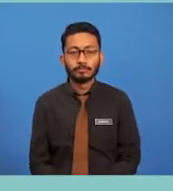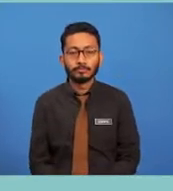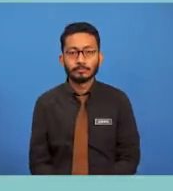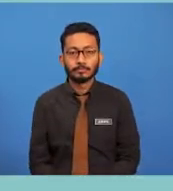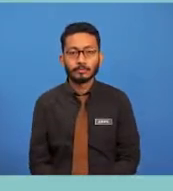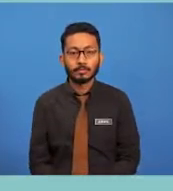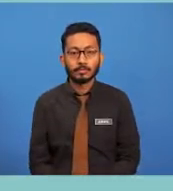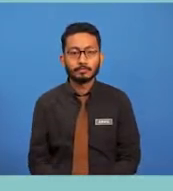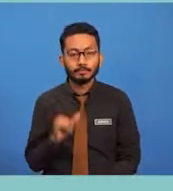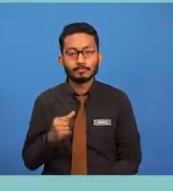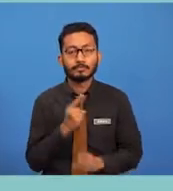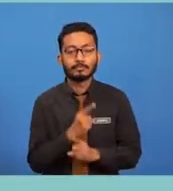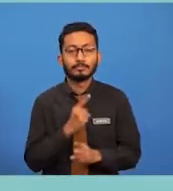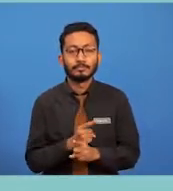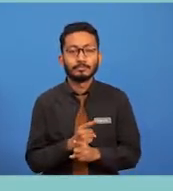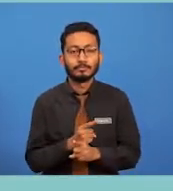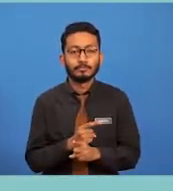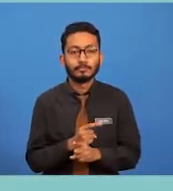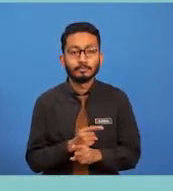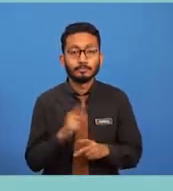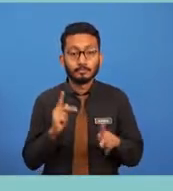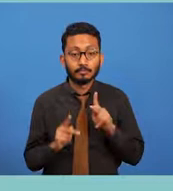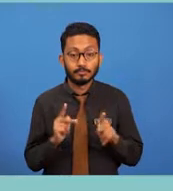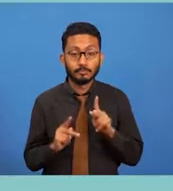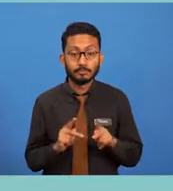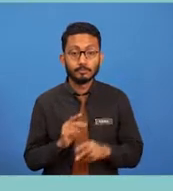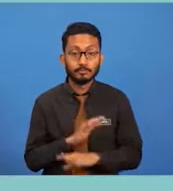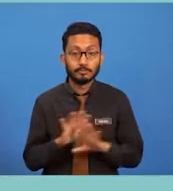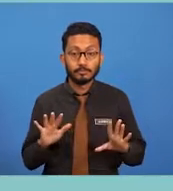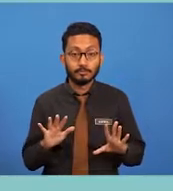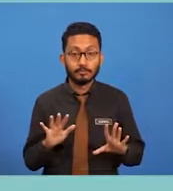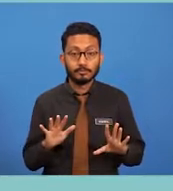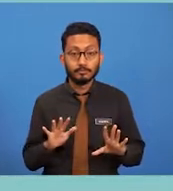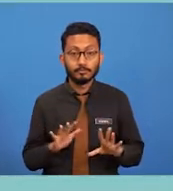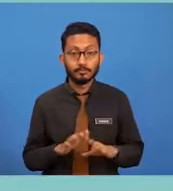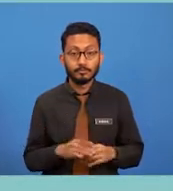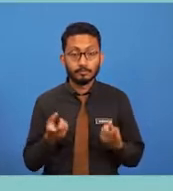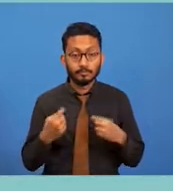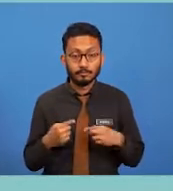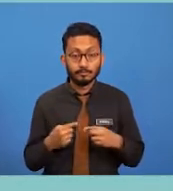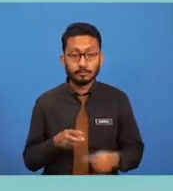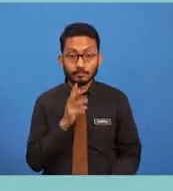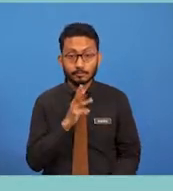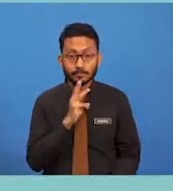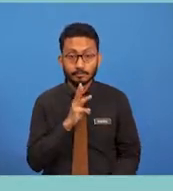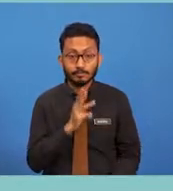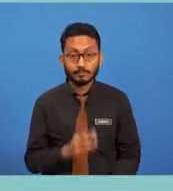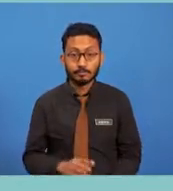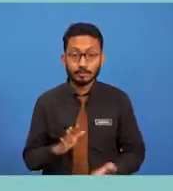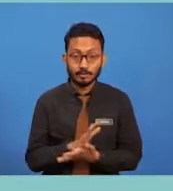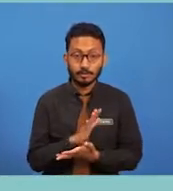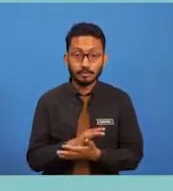Ya betul! Sekiranya tanpa kehadiran air, kertas litmus biru yang kita